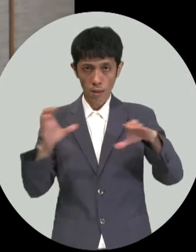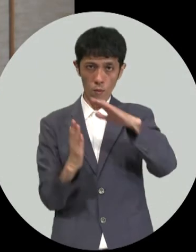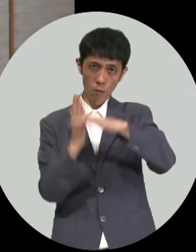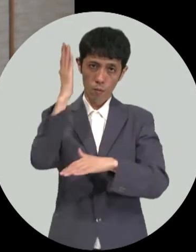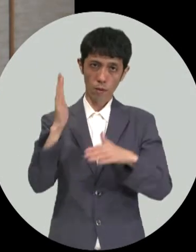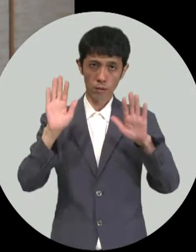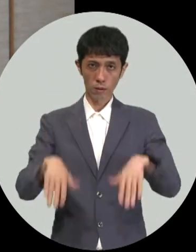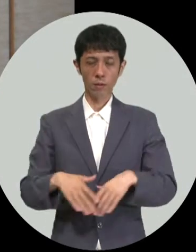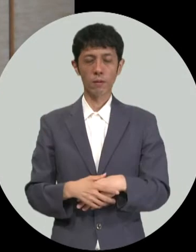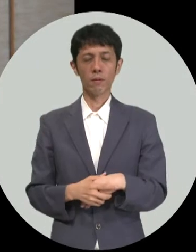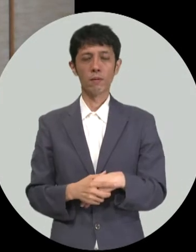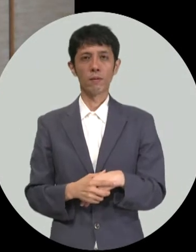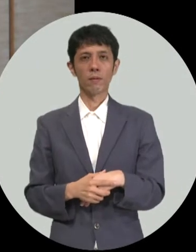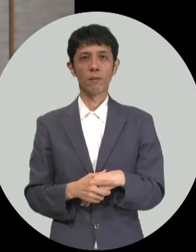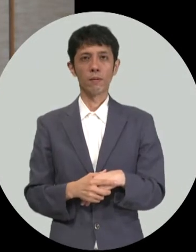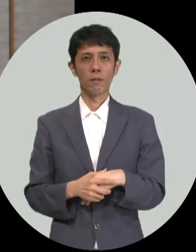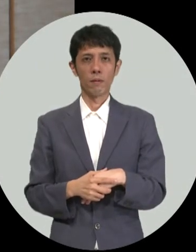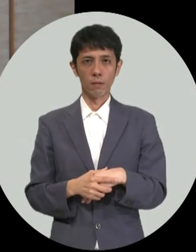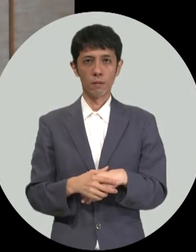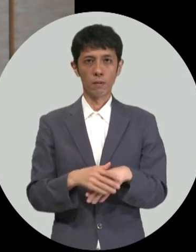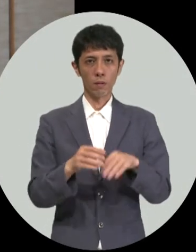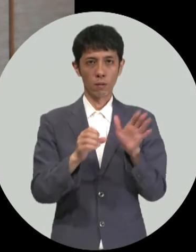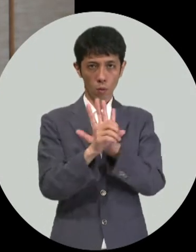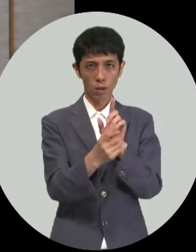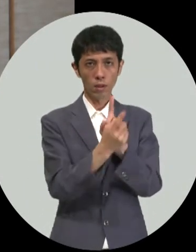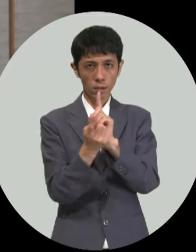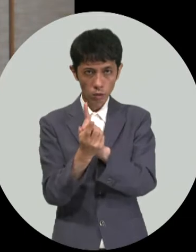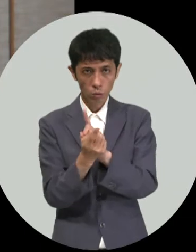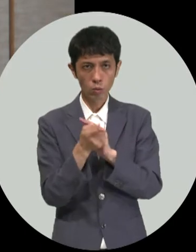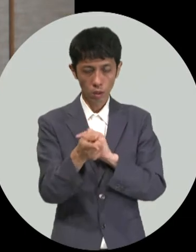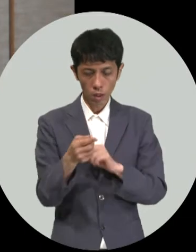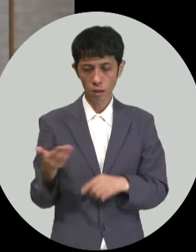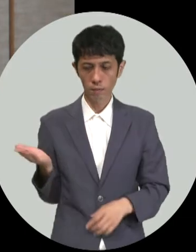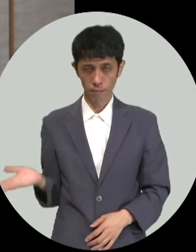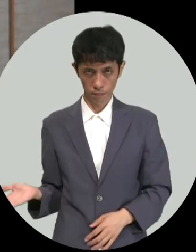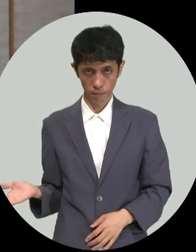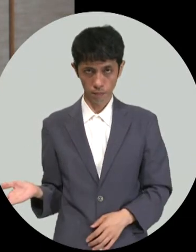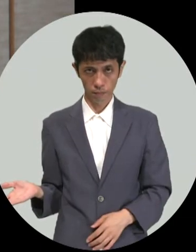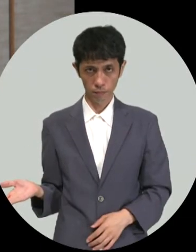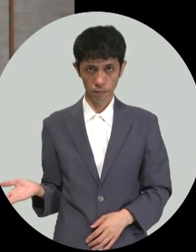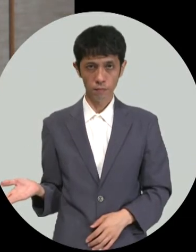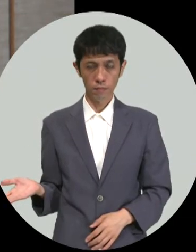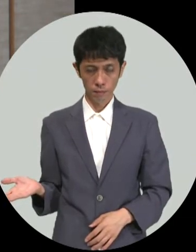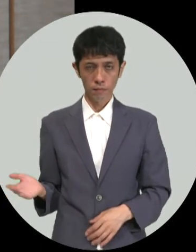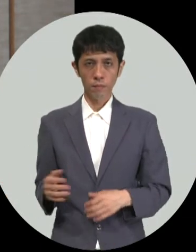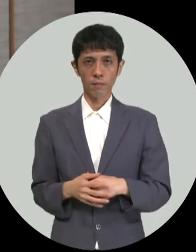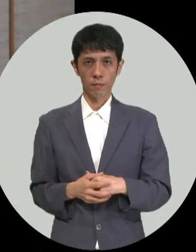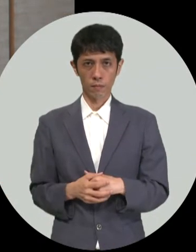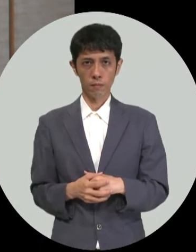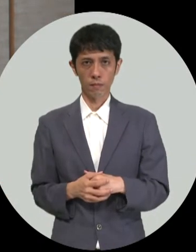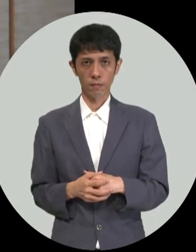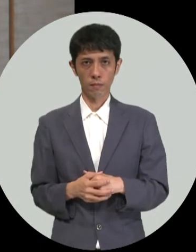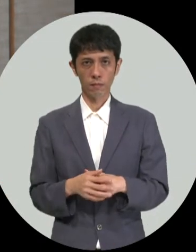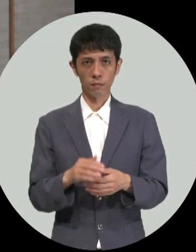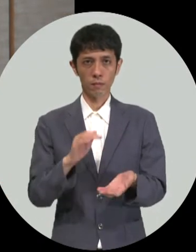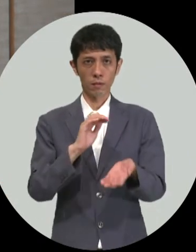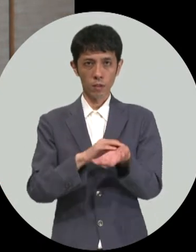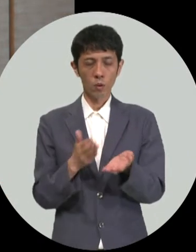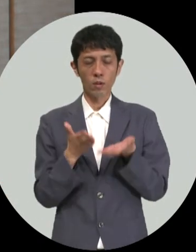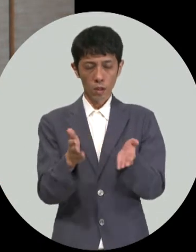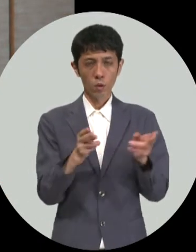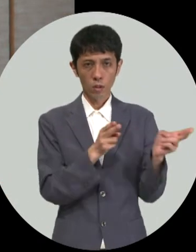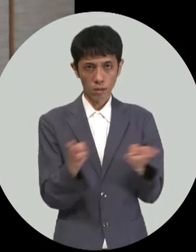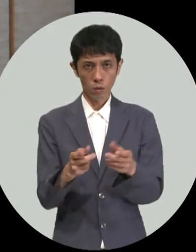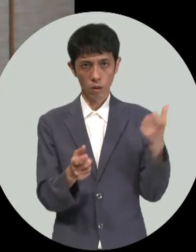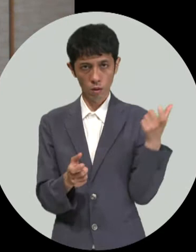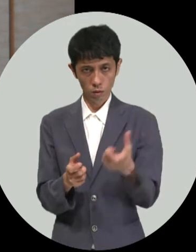ました。新型コロナウイルス感染症対策の規模が約2970億円ということで、医療提供体制